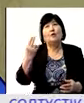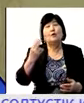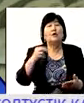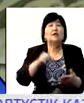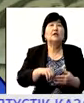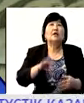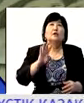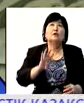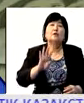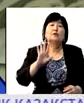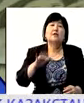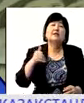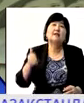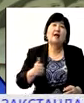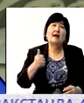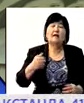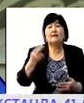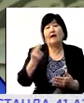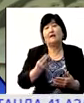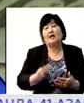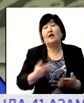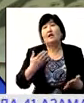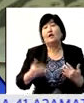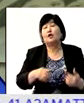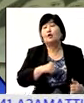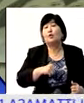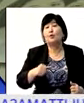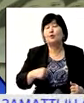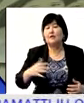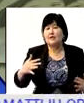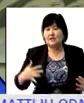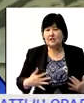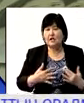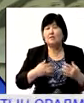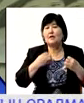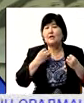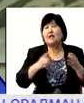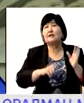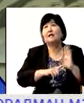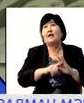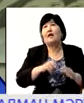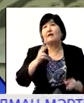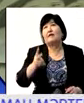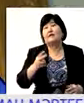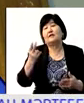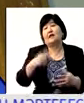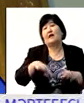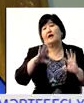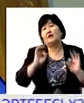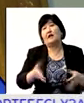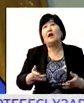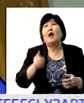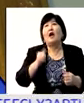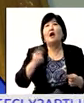салғанға 4-5 сағаттай саламын. Ал егер өзімнің шабытым жақсы келсе, 2 сағатта саламын.